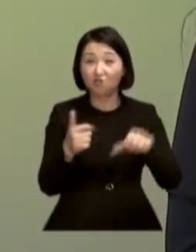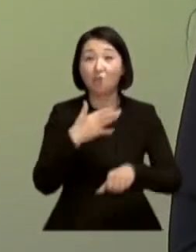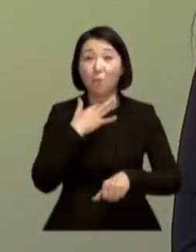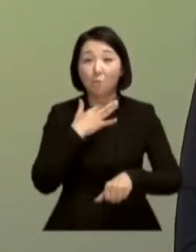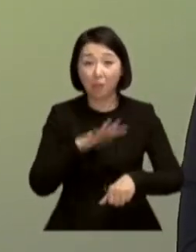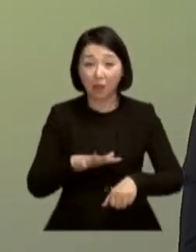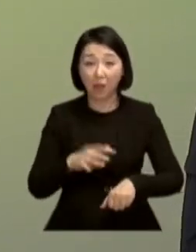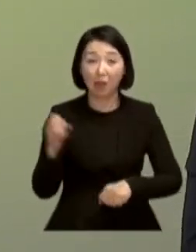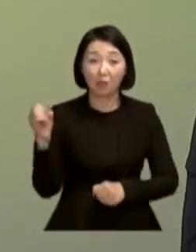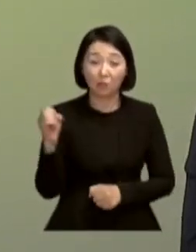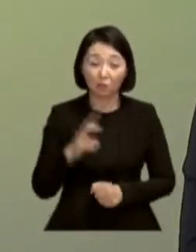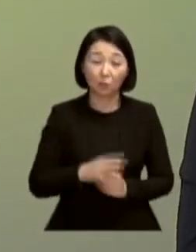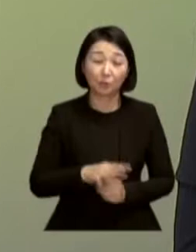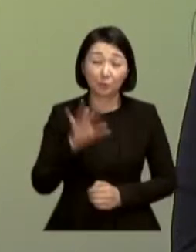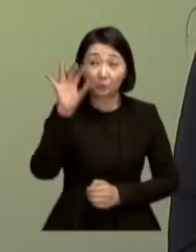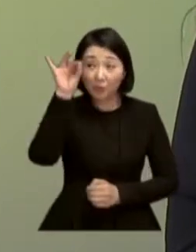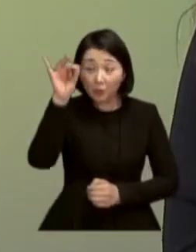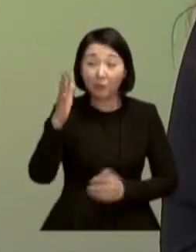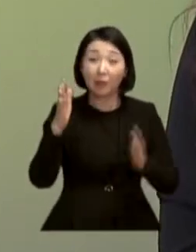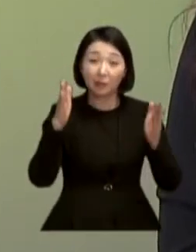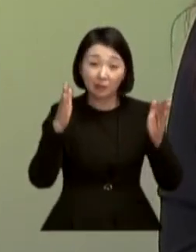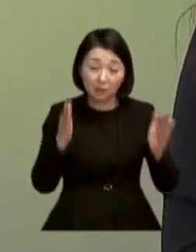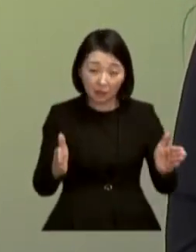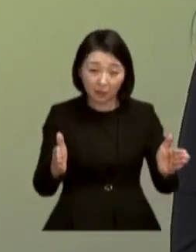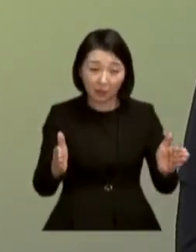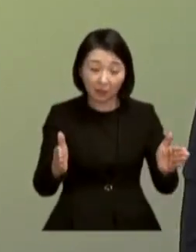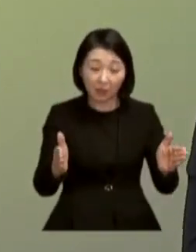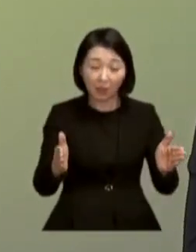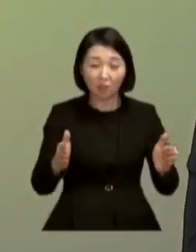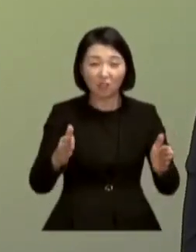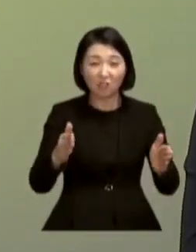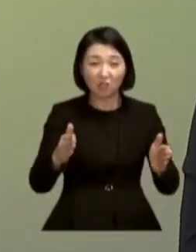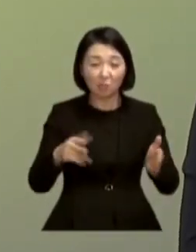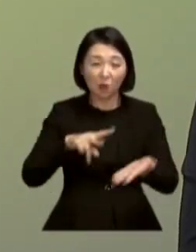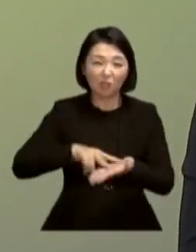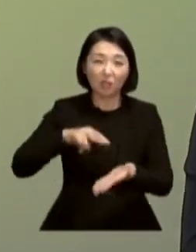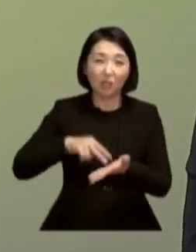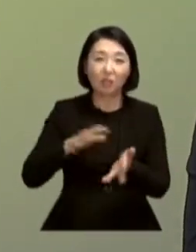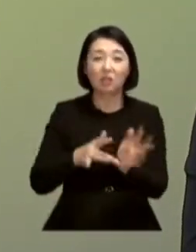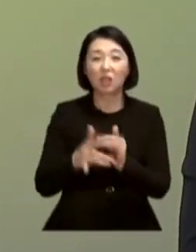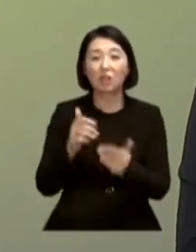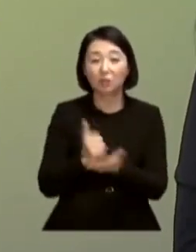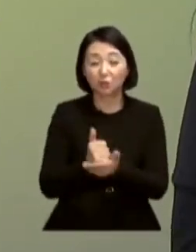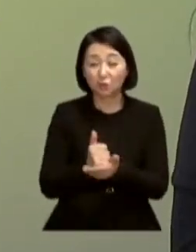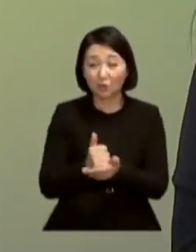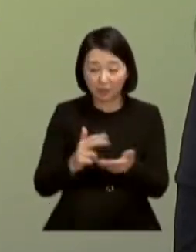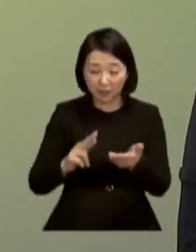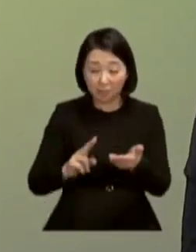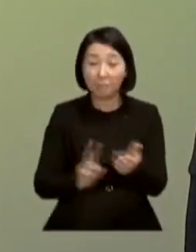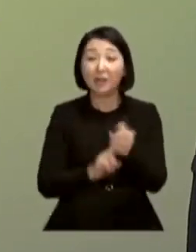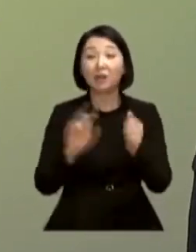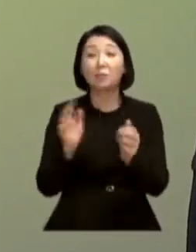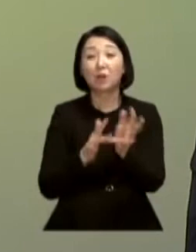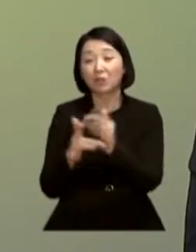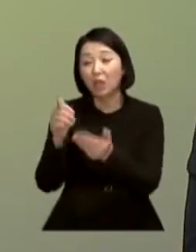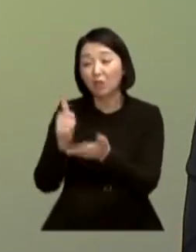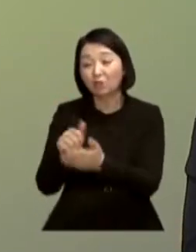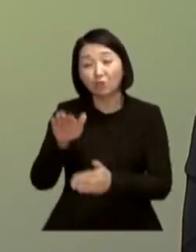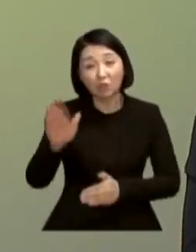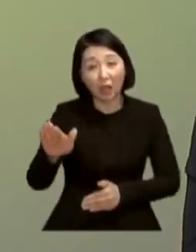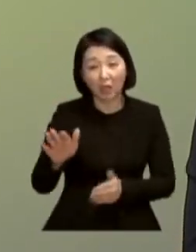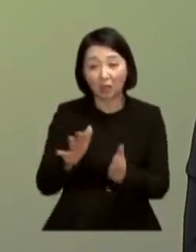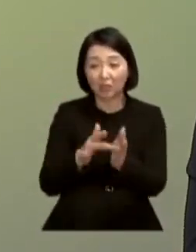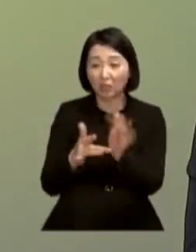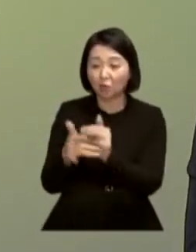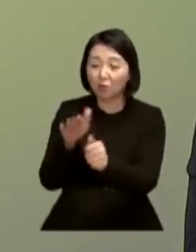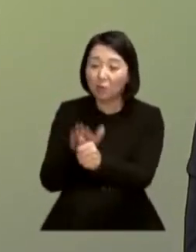적이 없고 그리고 100일째 되는 날 뛰어다니는 예수다. 그래서 미라클의 예수다. 그래서 그 예수를 만지거나